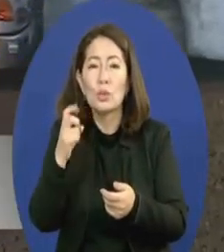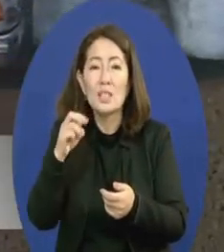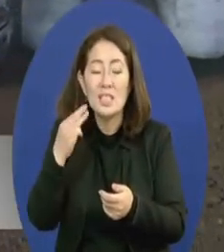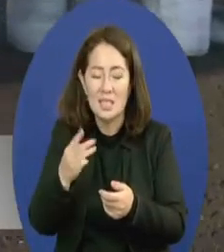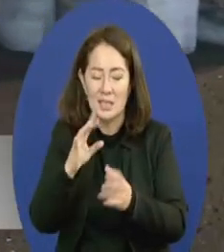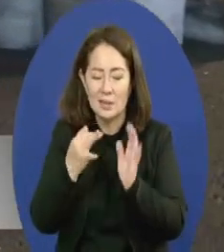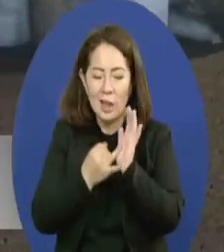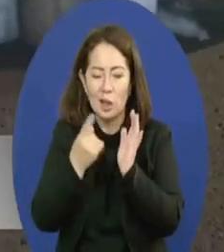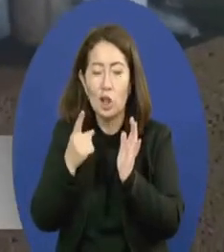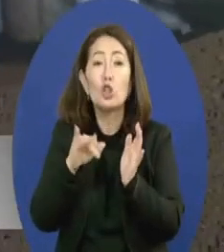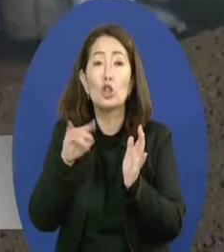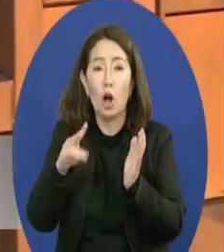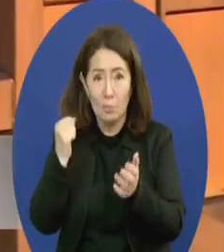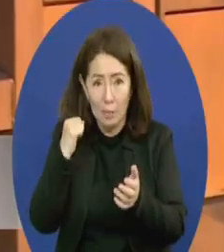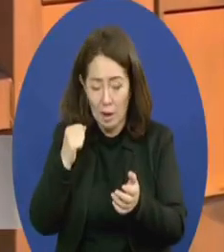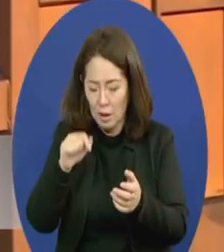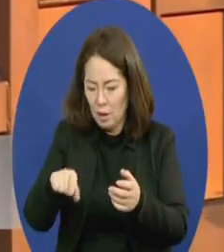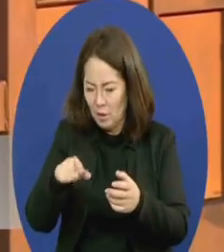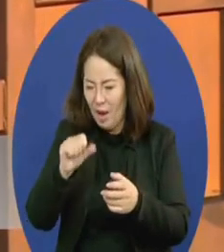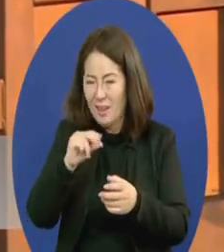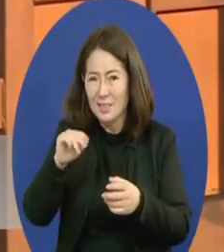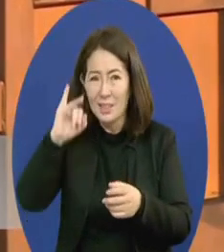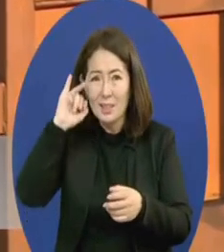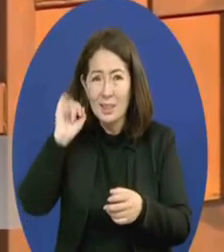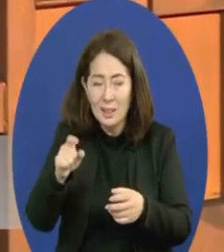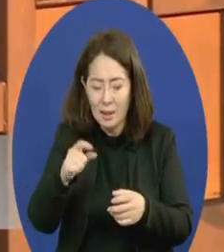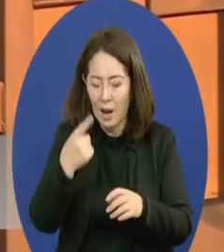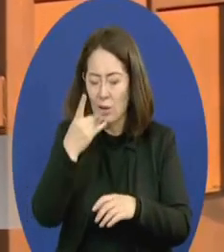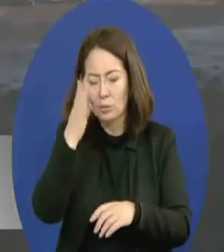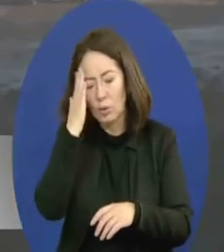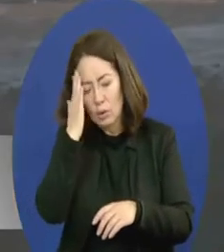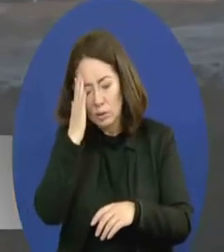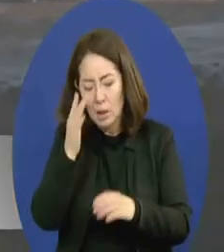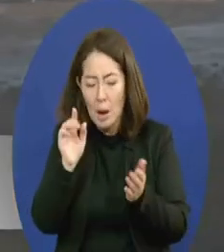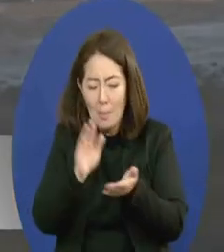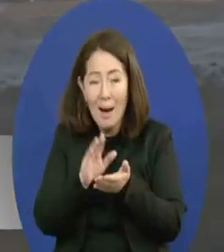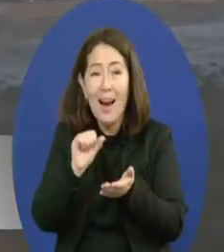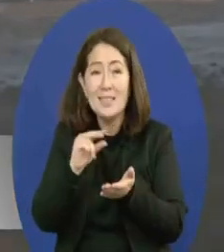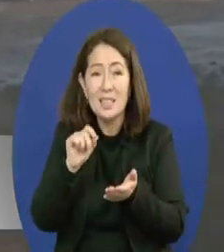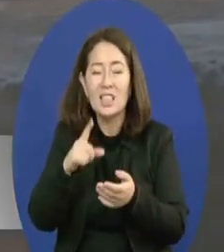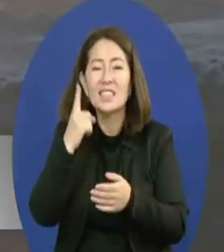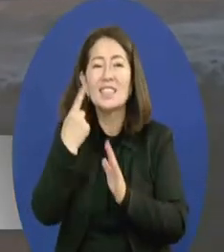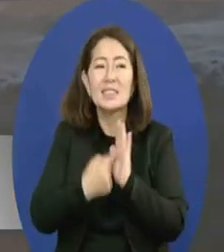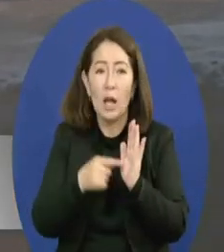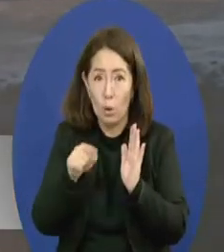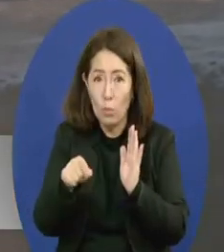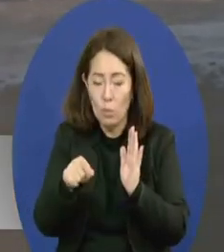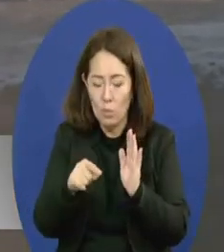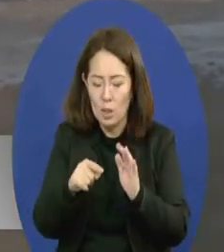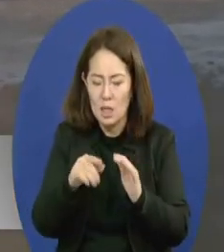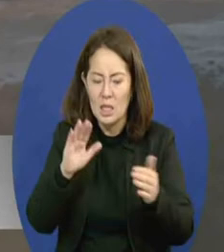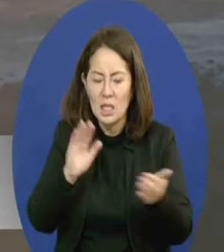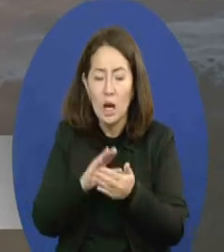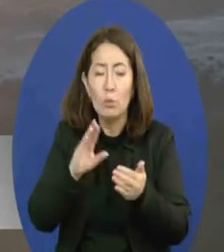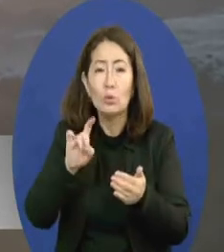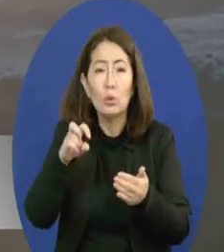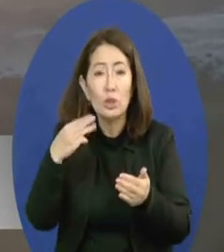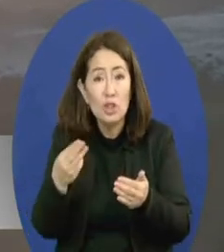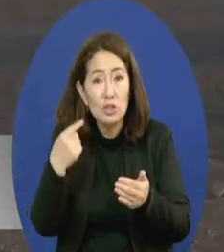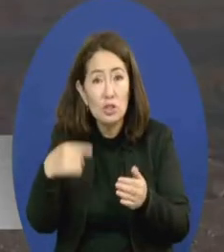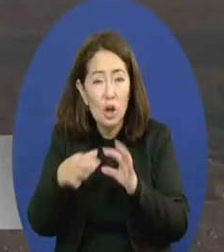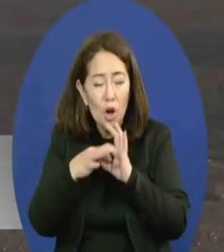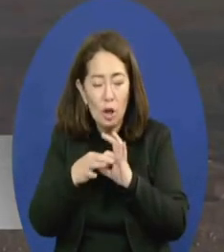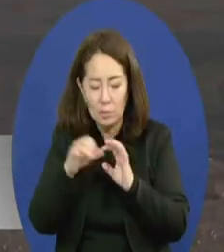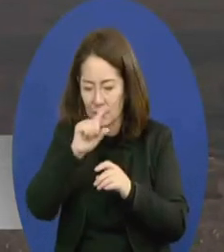байна. Энэ нь оргил ачааллын үед 15 хоног, бага ачааллын үед 1 сарын хэрэглээний нөөц юм аа. Шахмал төлшний хомсдол борлуулалттай